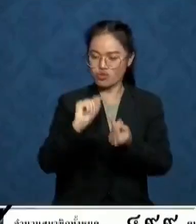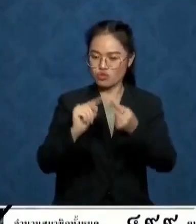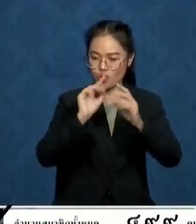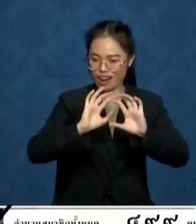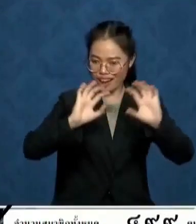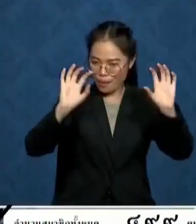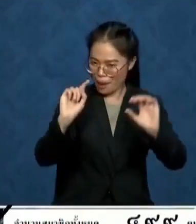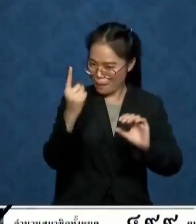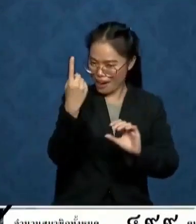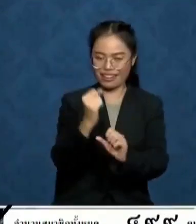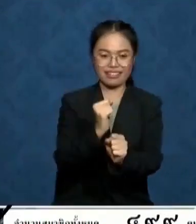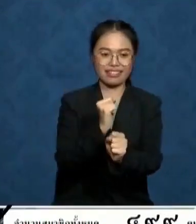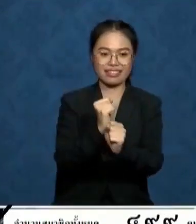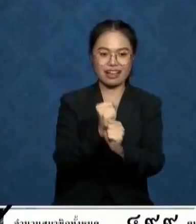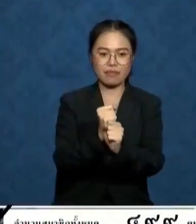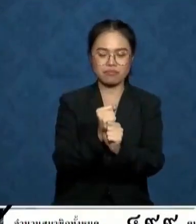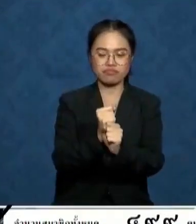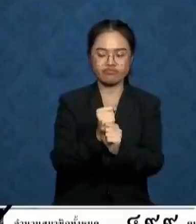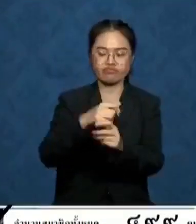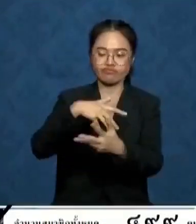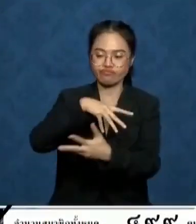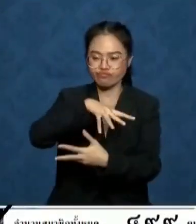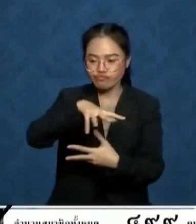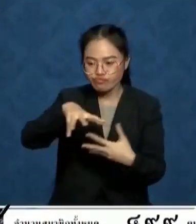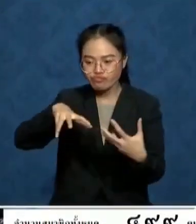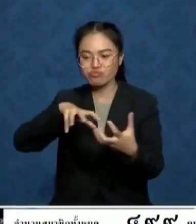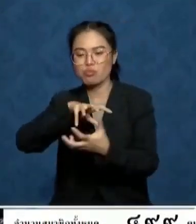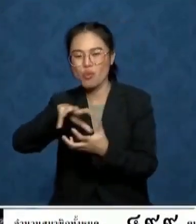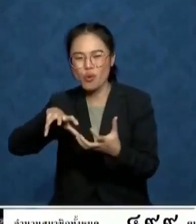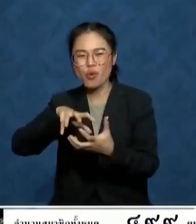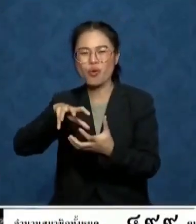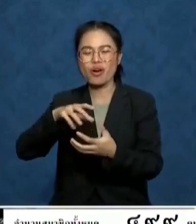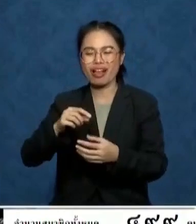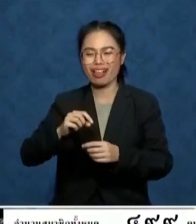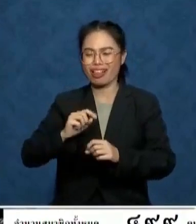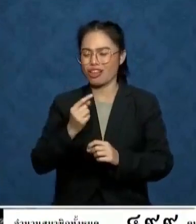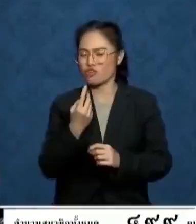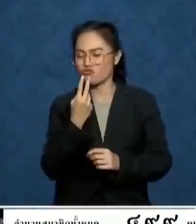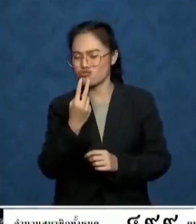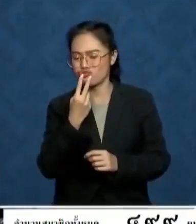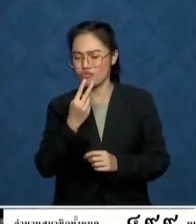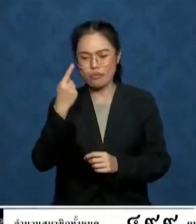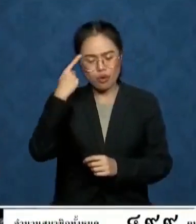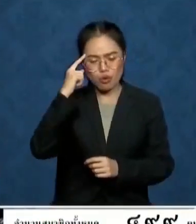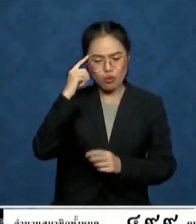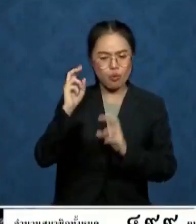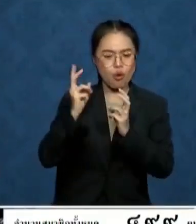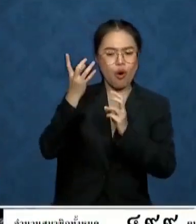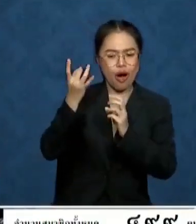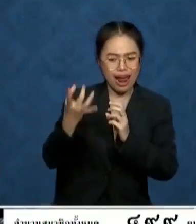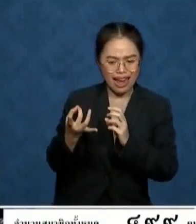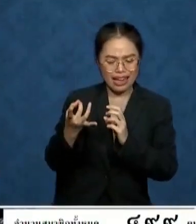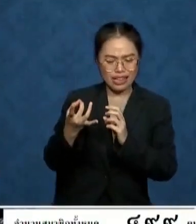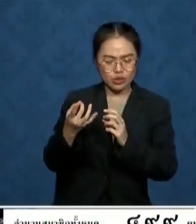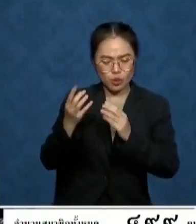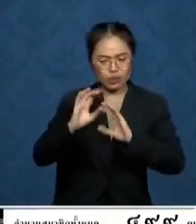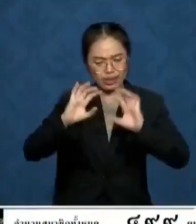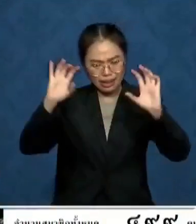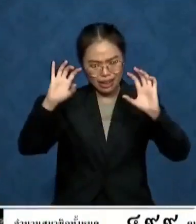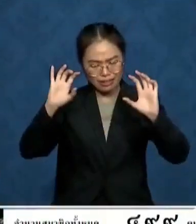ทำสับสนปนเปยแยกไม่ออกว่าตกลงอันไหนเป็นสิ่งที่รัฐบาลใหม่จะ